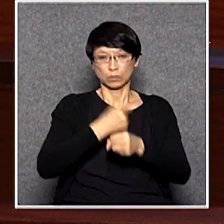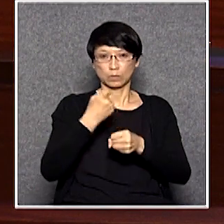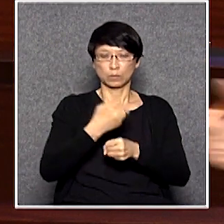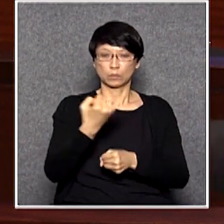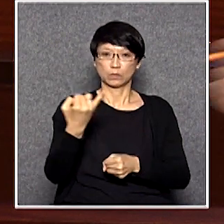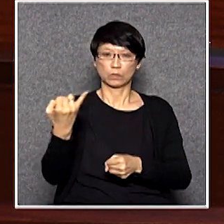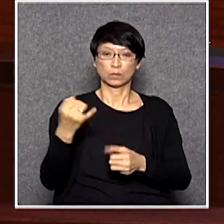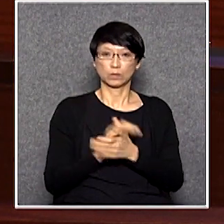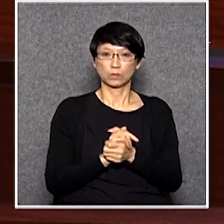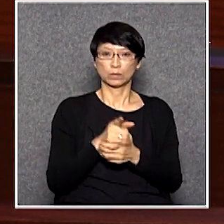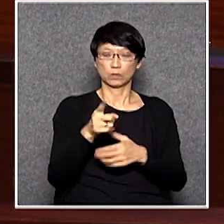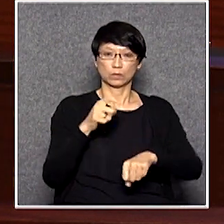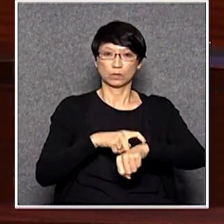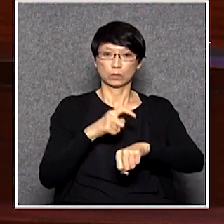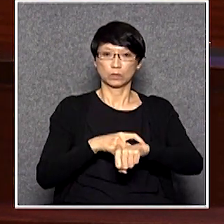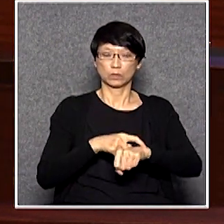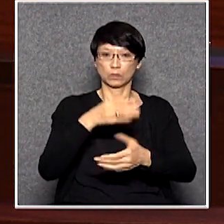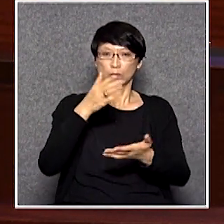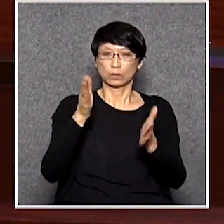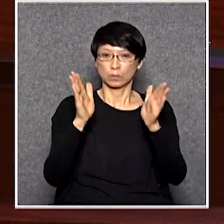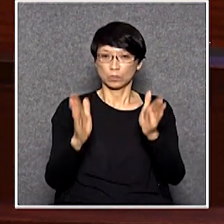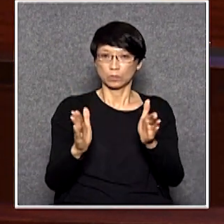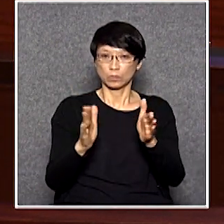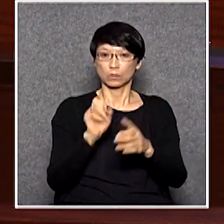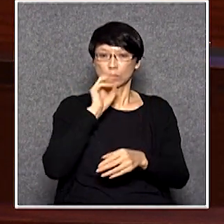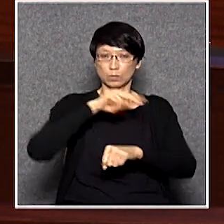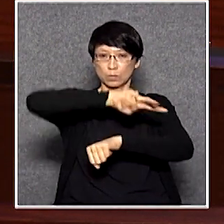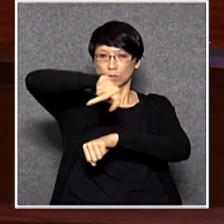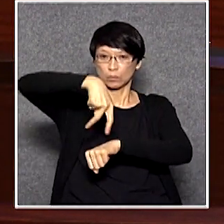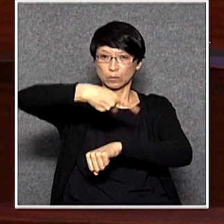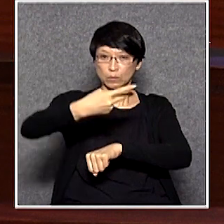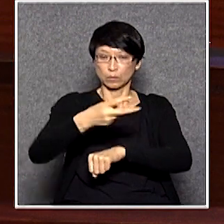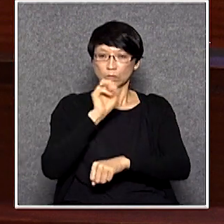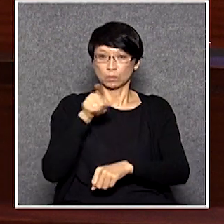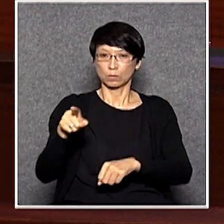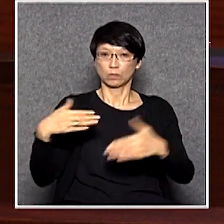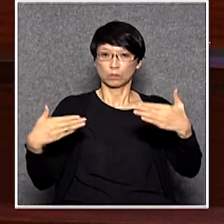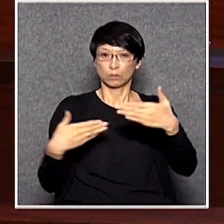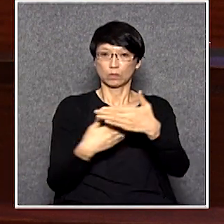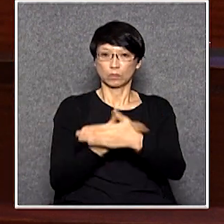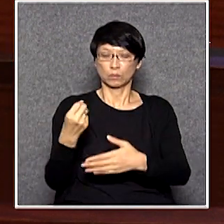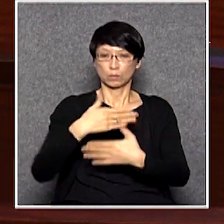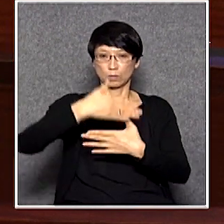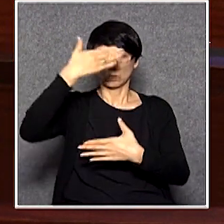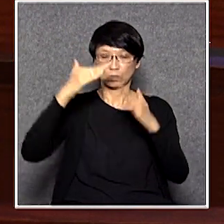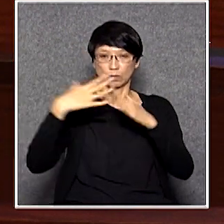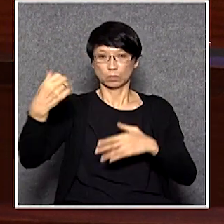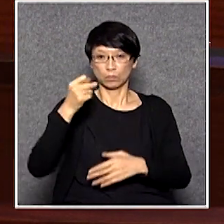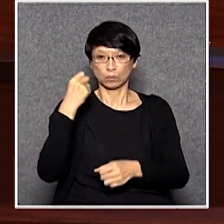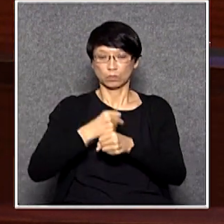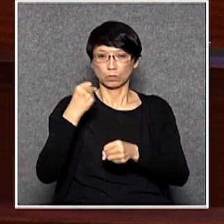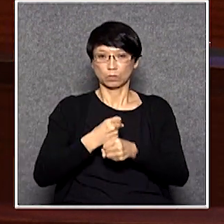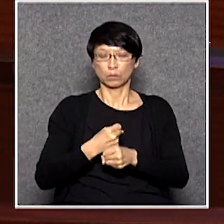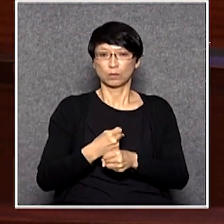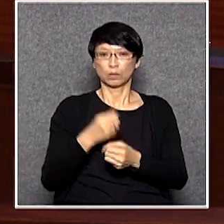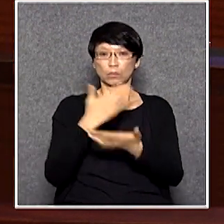主席，現在限時限刻，我擔保我可以講兩個鐘頭講這個運房局的政績，然後告訴大家